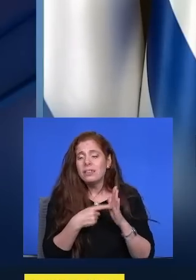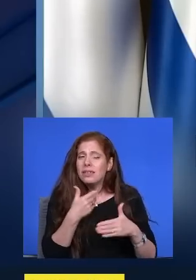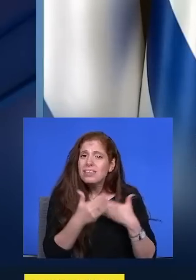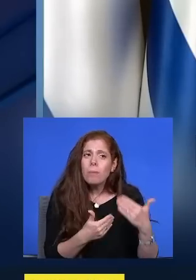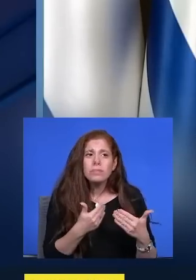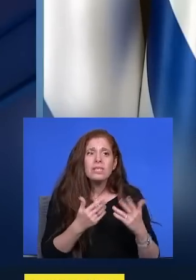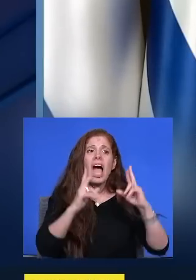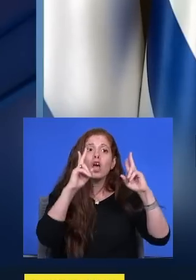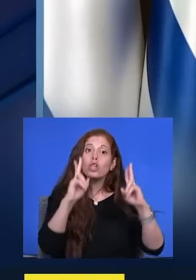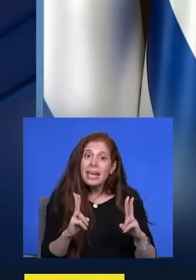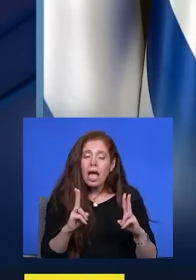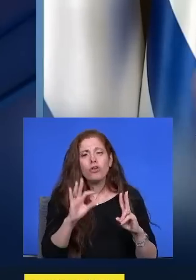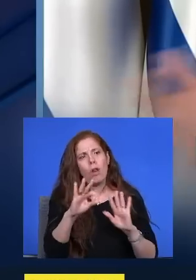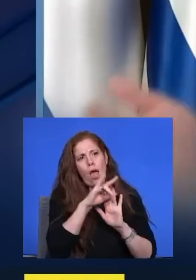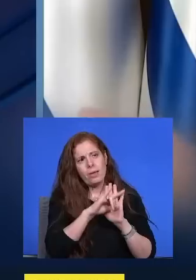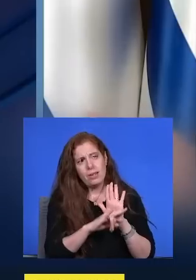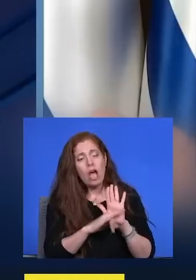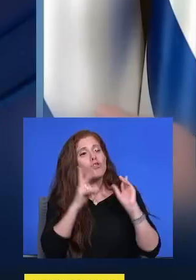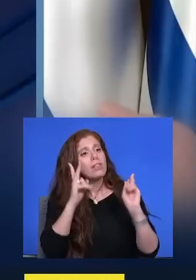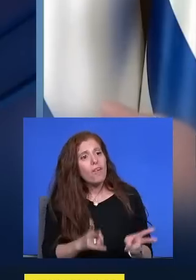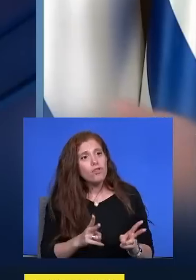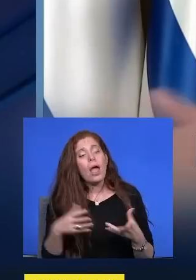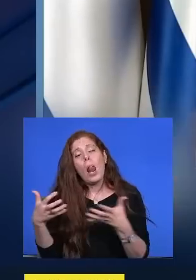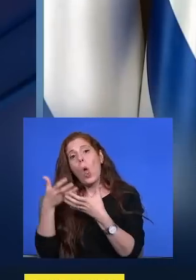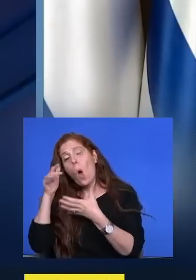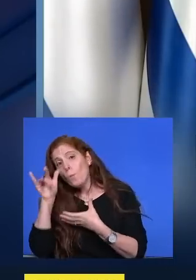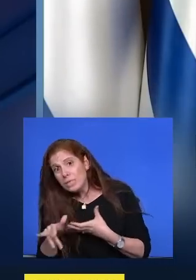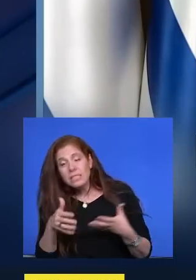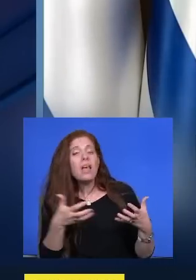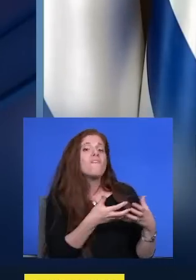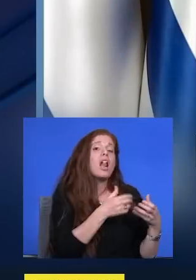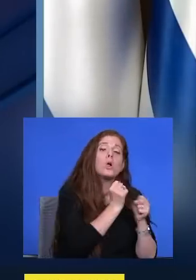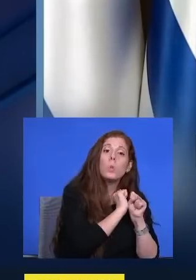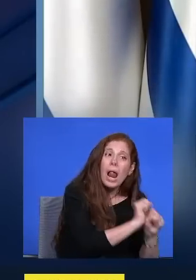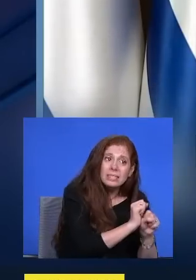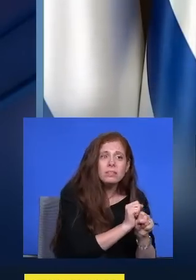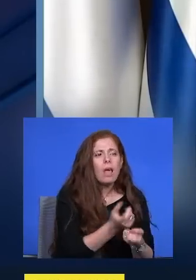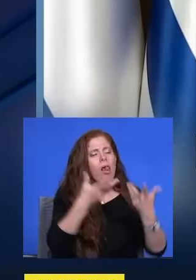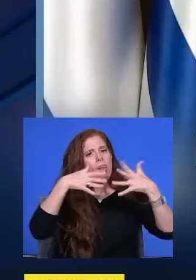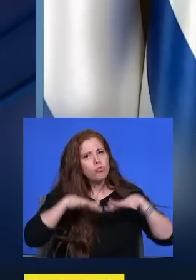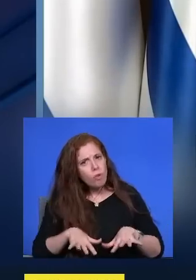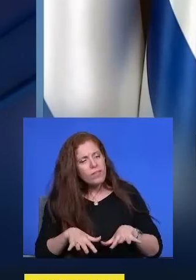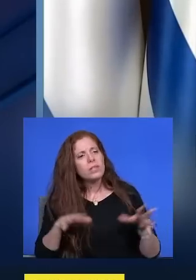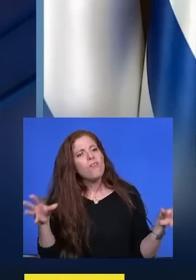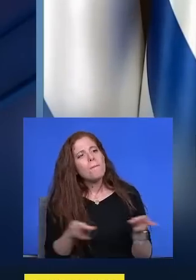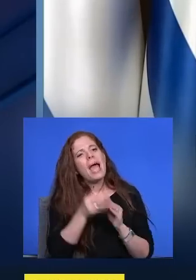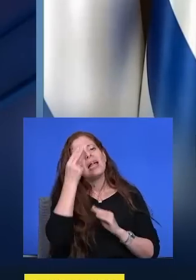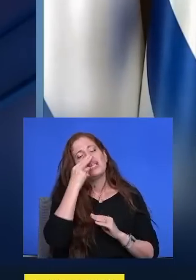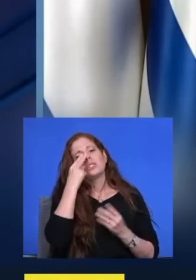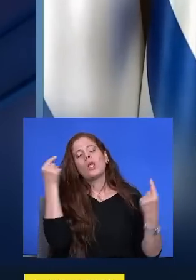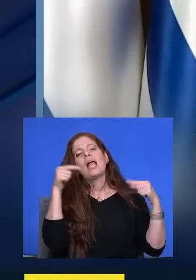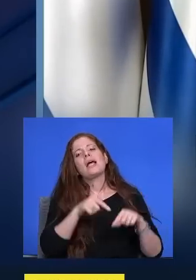a pause that now enables both the opposition and the coalition to sit down and try to achieve a broad